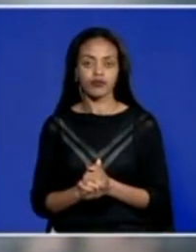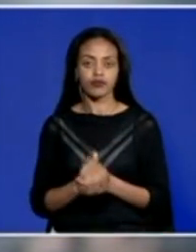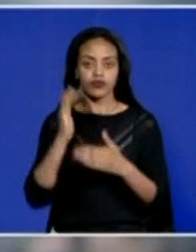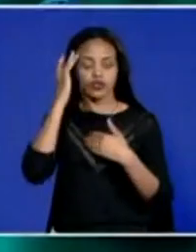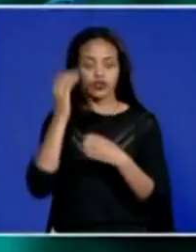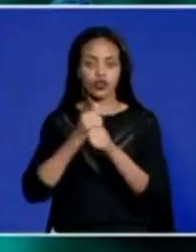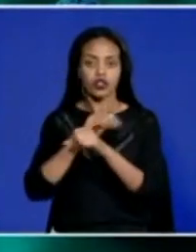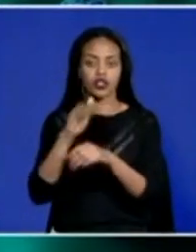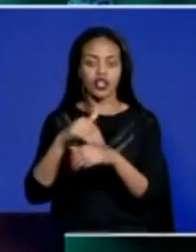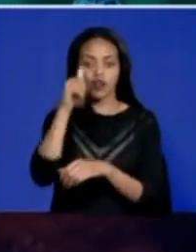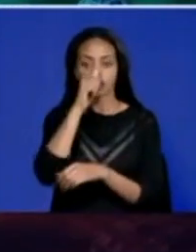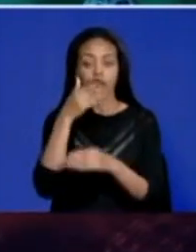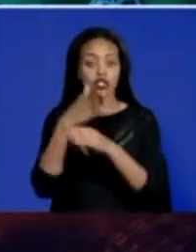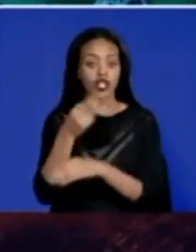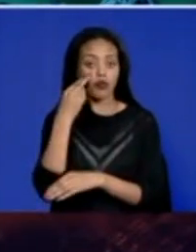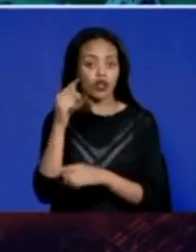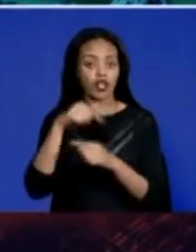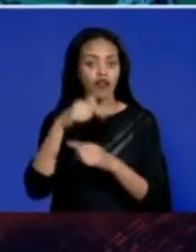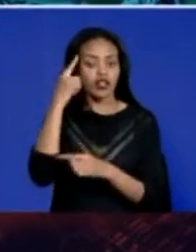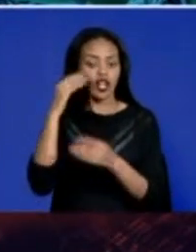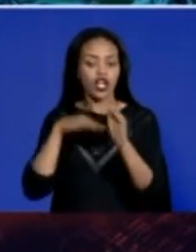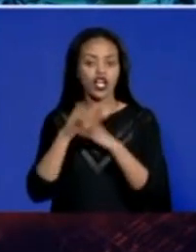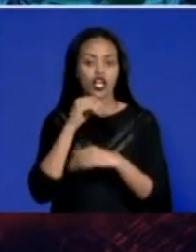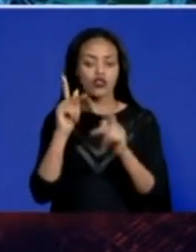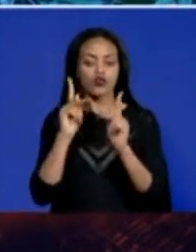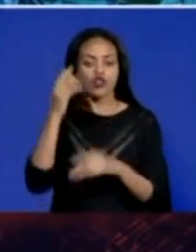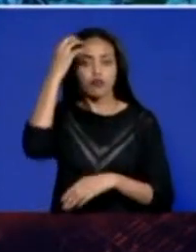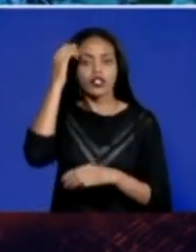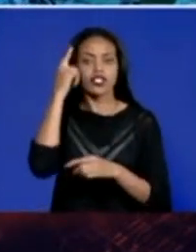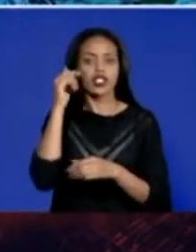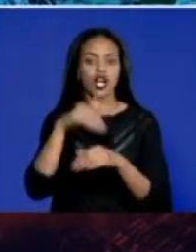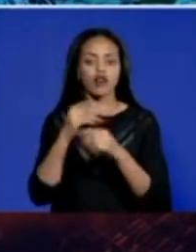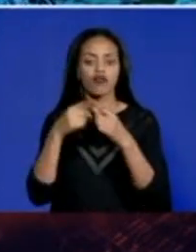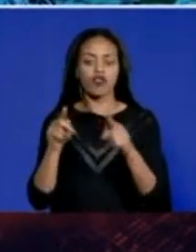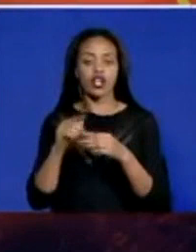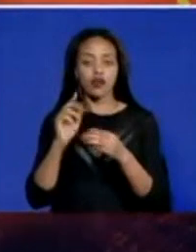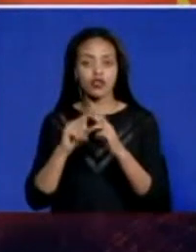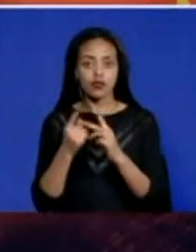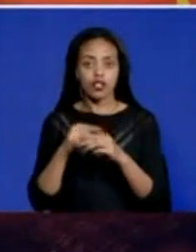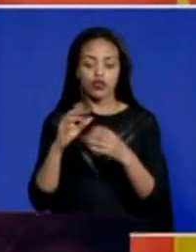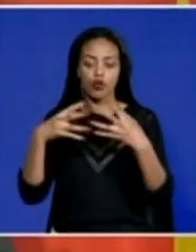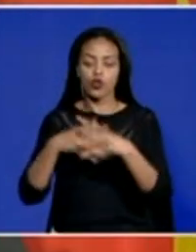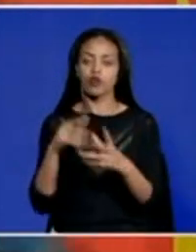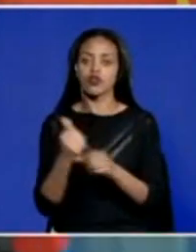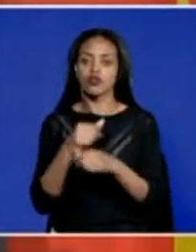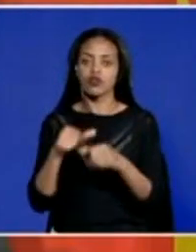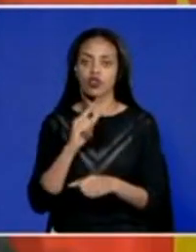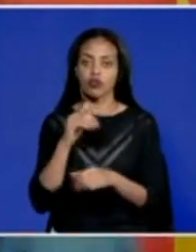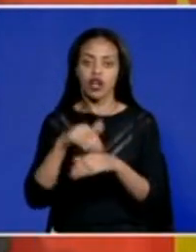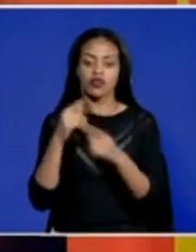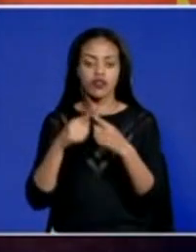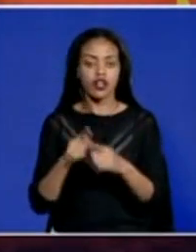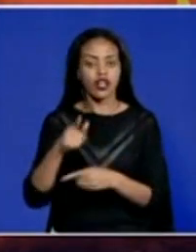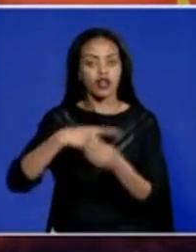ሕማም ቫይረስ ኮሮና ኣብ ኢትዮጵያ ድሕሪ ምርኣዩ ናብ ትግራይ ከይኣቱ ህዝብን መንግስትን ትግራይ ኣብ ፈለማ ከባቢታት ተዋዲዶም እናሰርሑ ፀኒሖም እዮም ኣብ